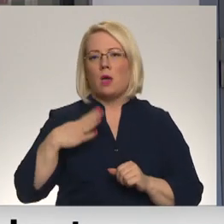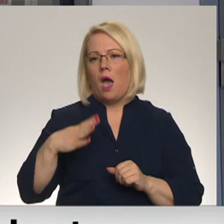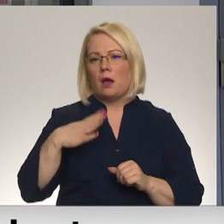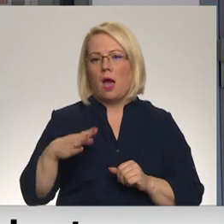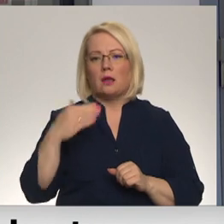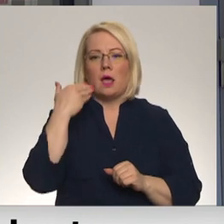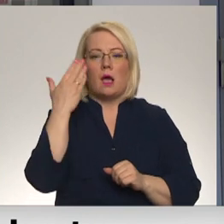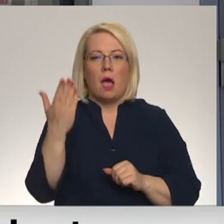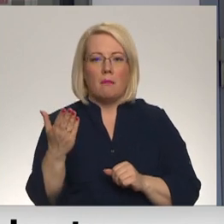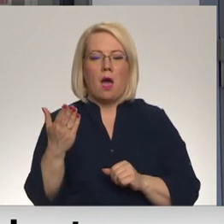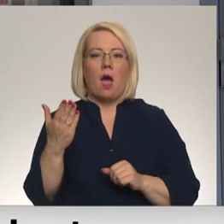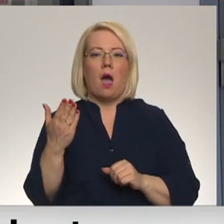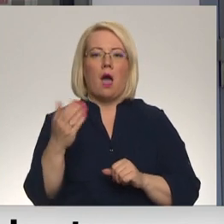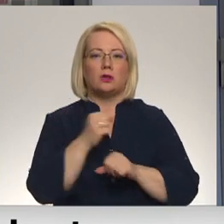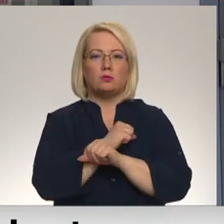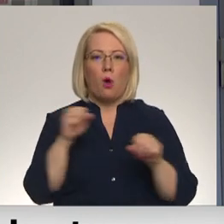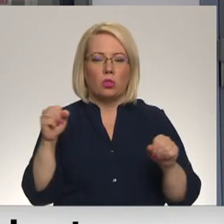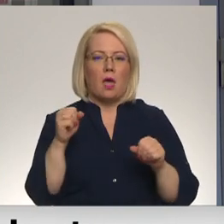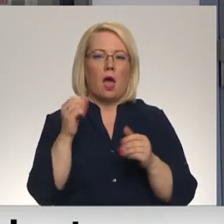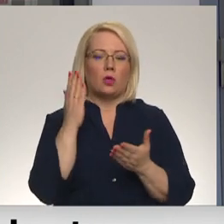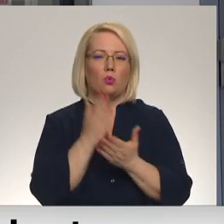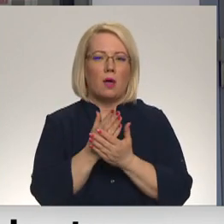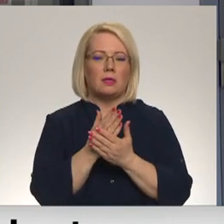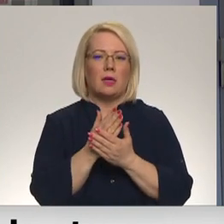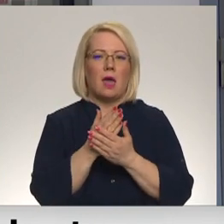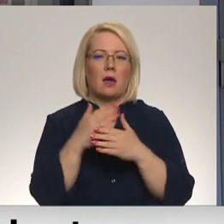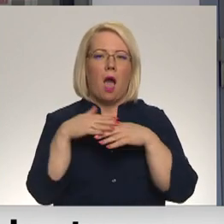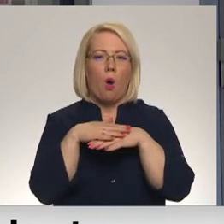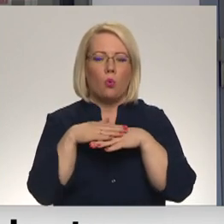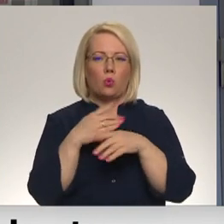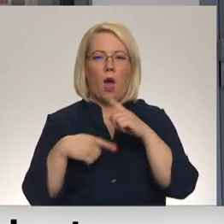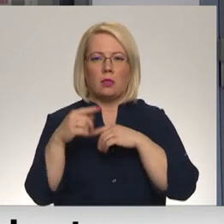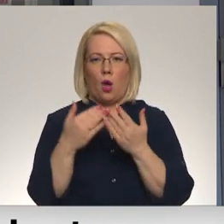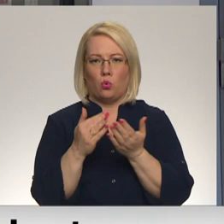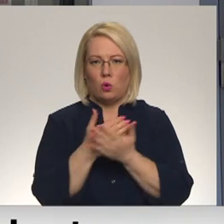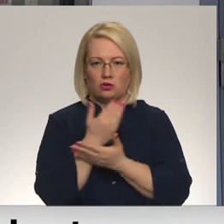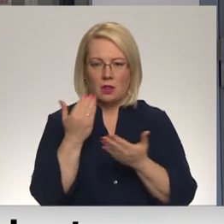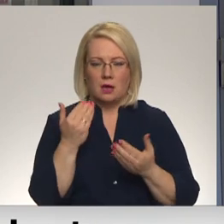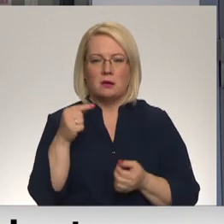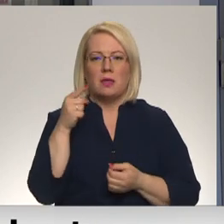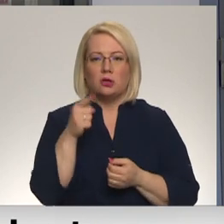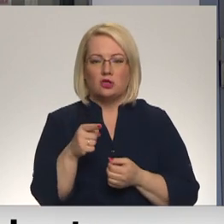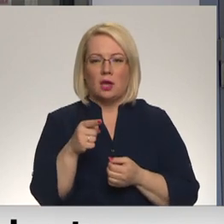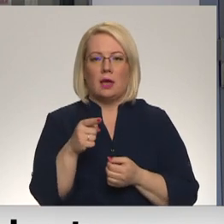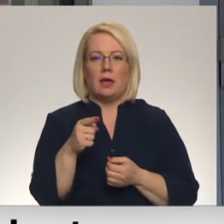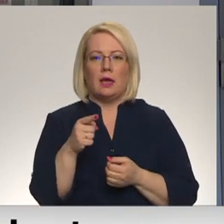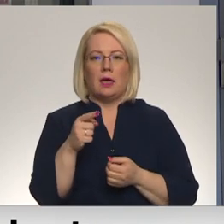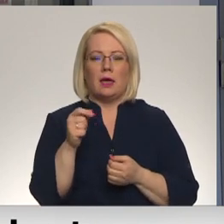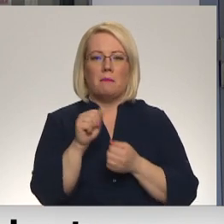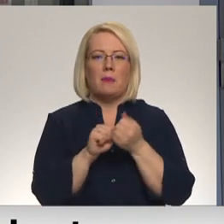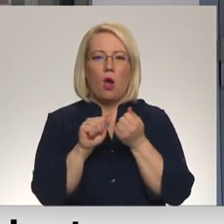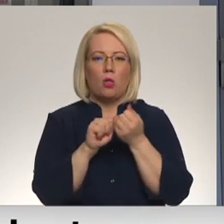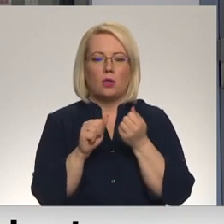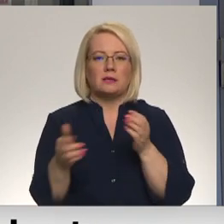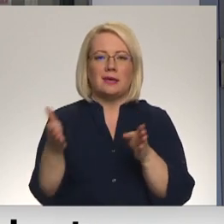nu, kamēr spontāni notiek šī te audu atjaunošanās, bet šī te bioloģiski jau